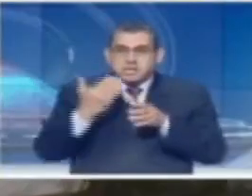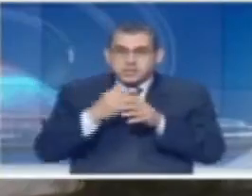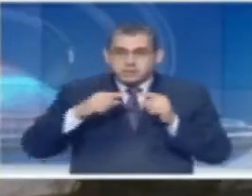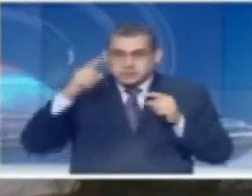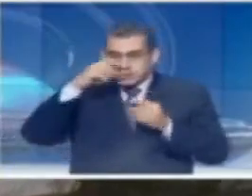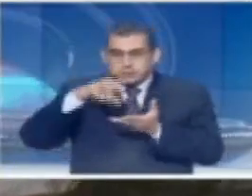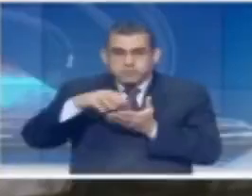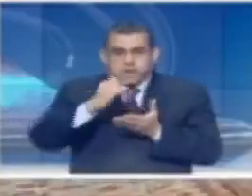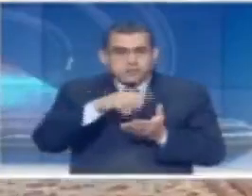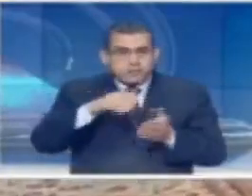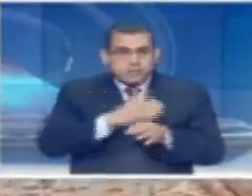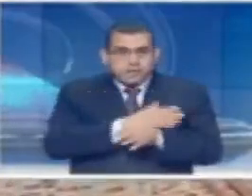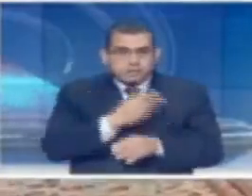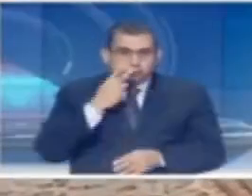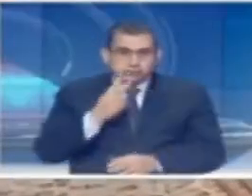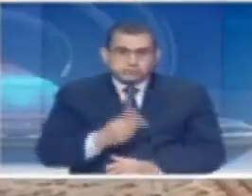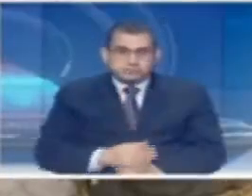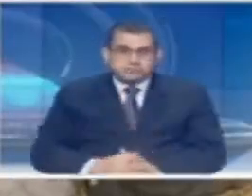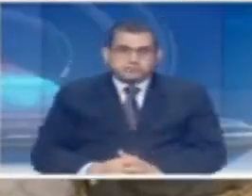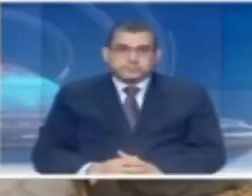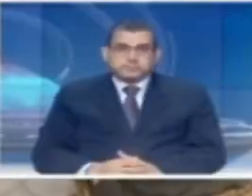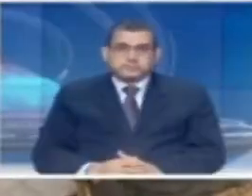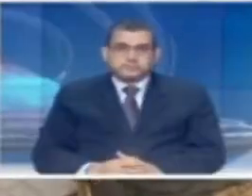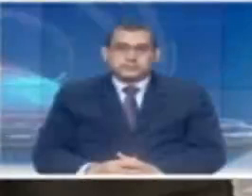التي تتعرض لها الأمة العربية.